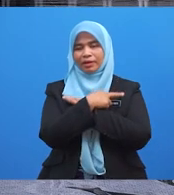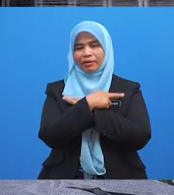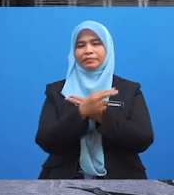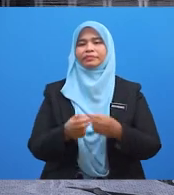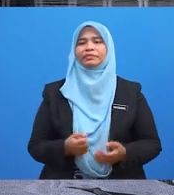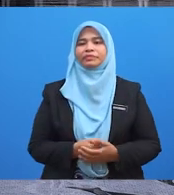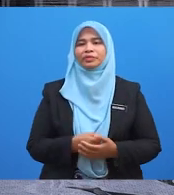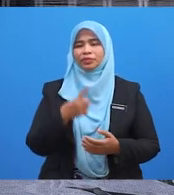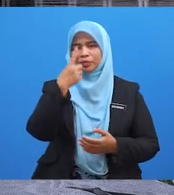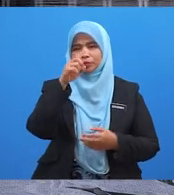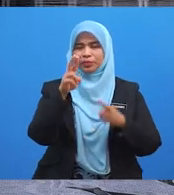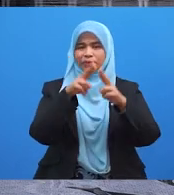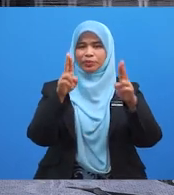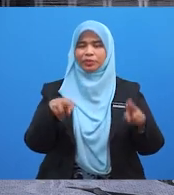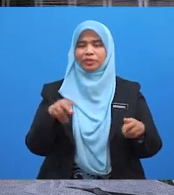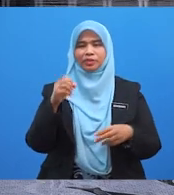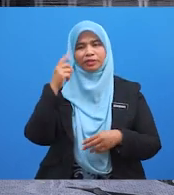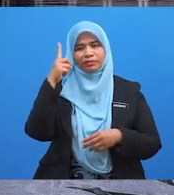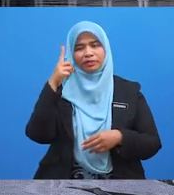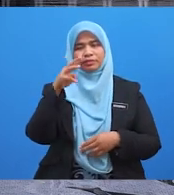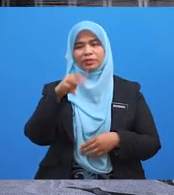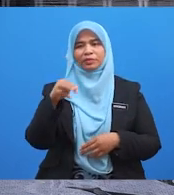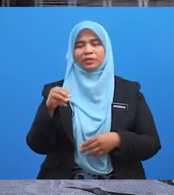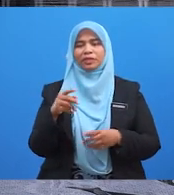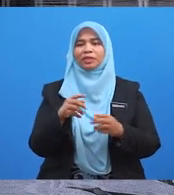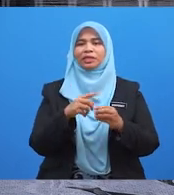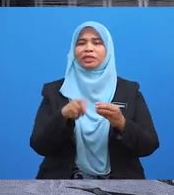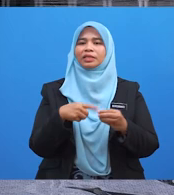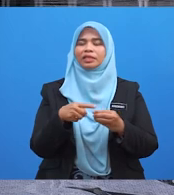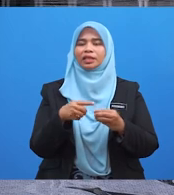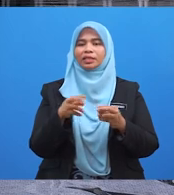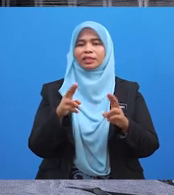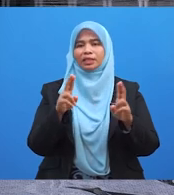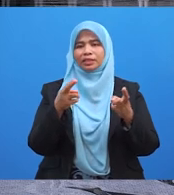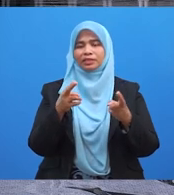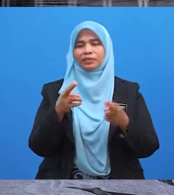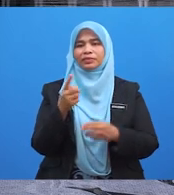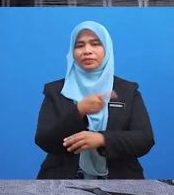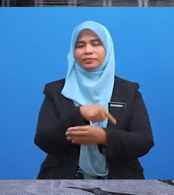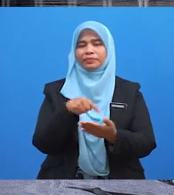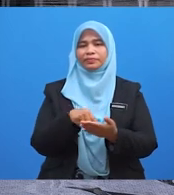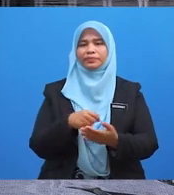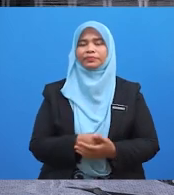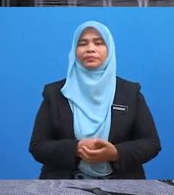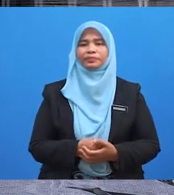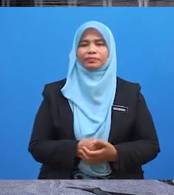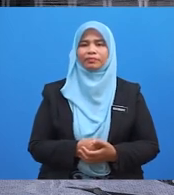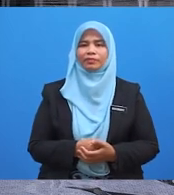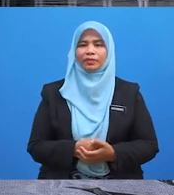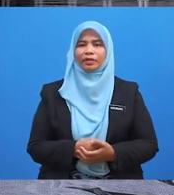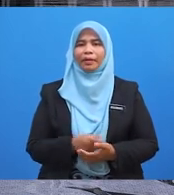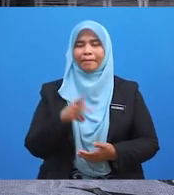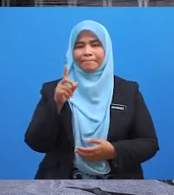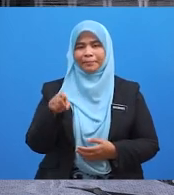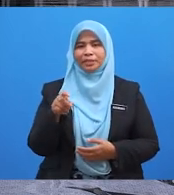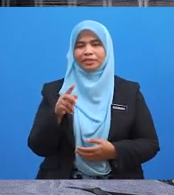menguji kepahaman murid-murid berkaitan subtopik yang telah kita pelajari sebentar tadi. Pastikan